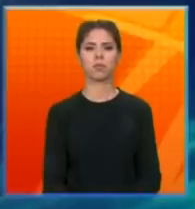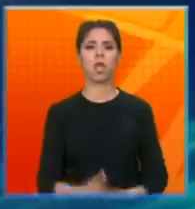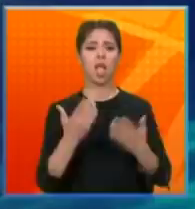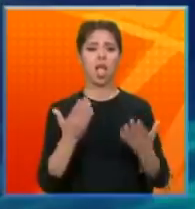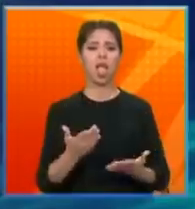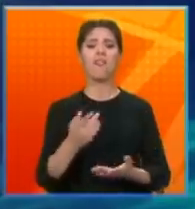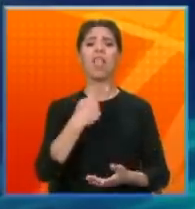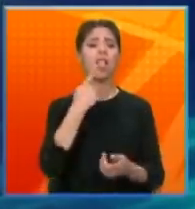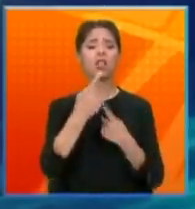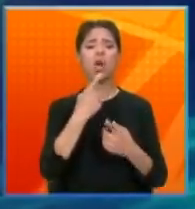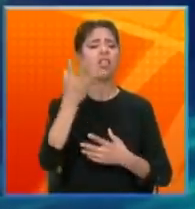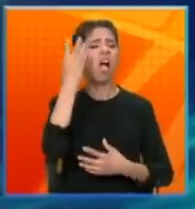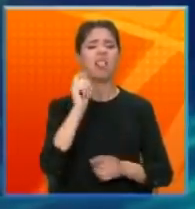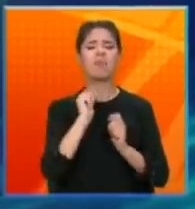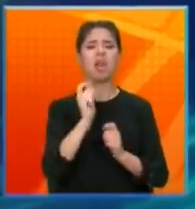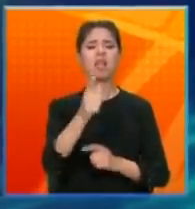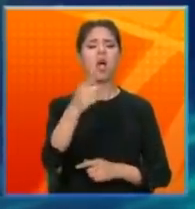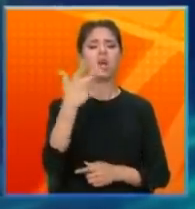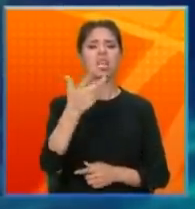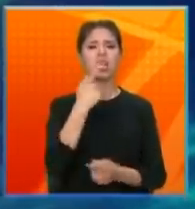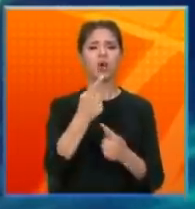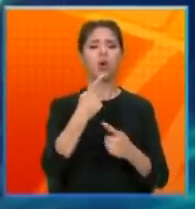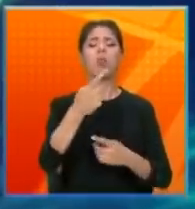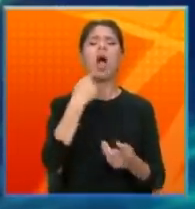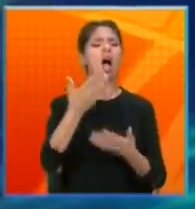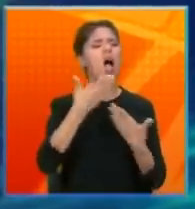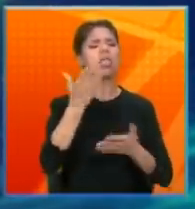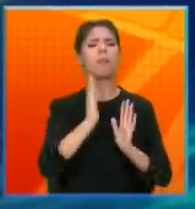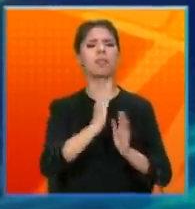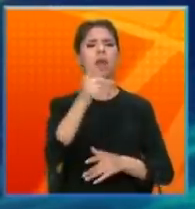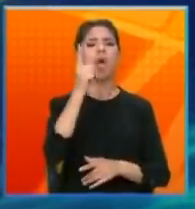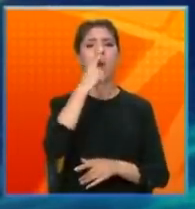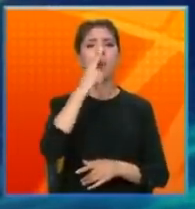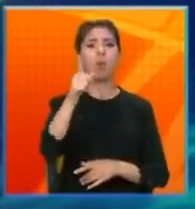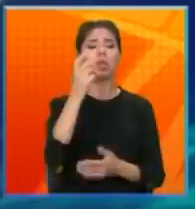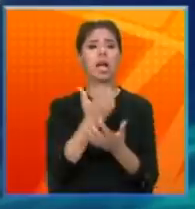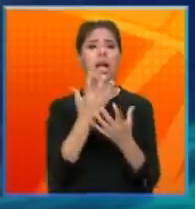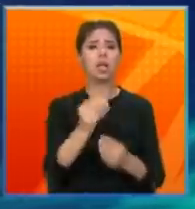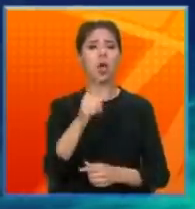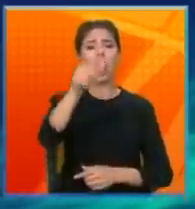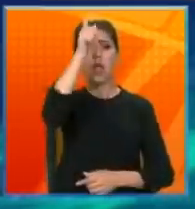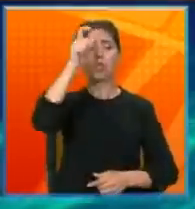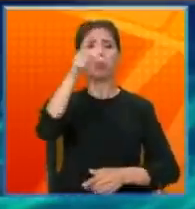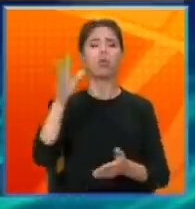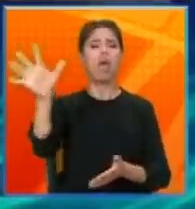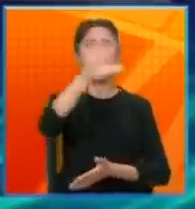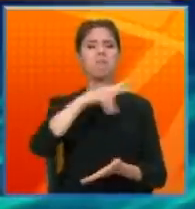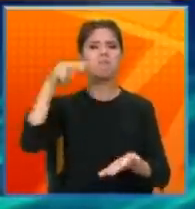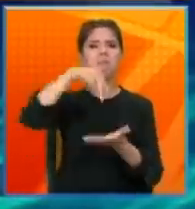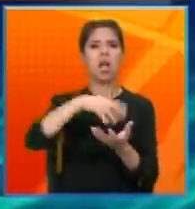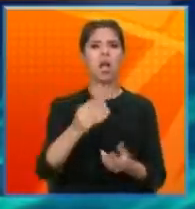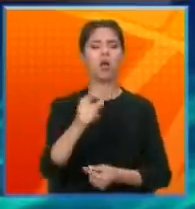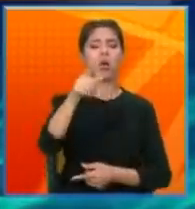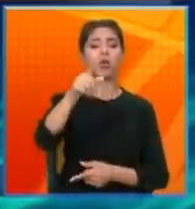Evet, bu arada ne dediği de hiç anlaşılmıyor farkındaysanız ama söylemeye devam ediyor. Bolu'da kayda geçen bir an Türkiye'yi ayağa kaldırdı bugün. Bolu Belediyesi'ne ait bir